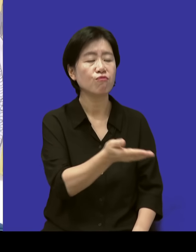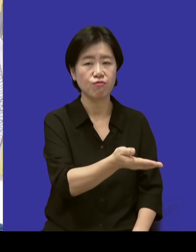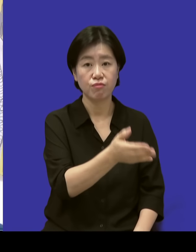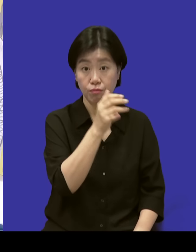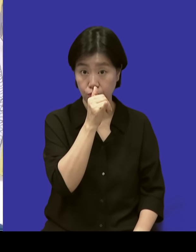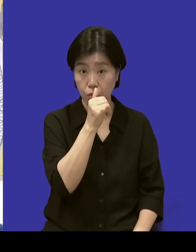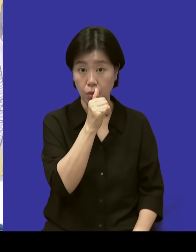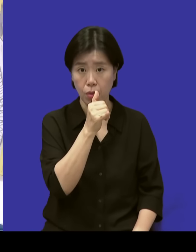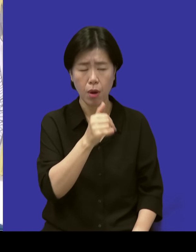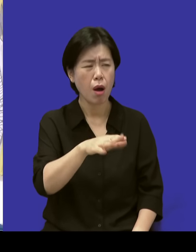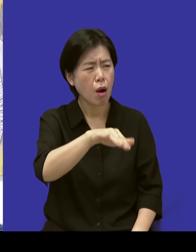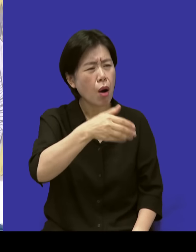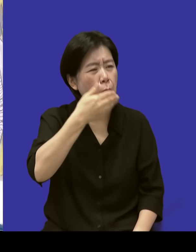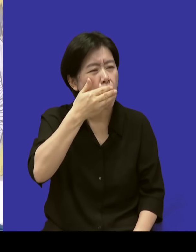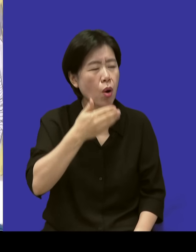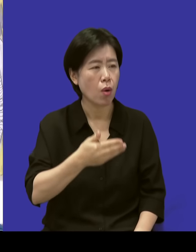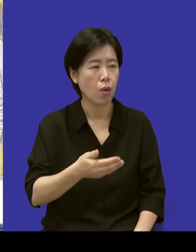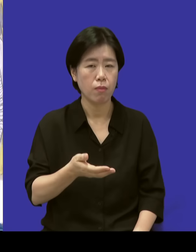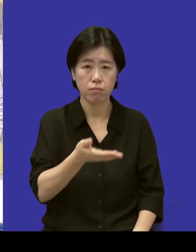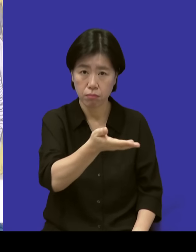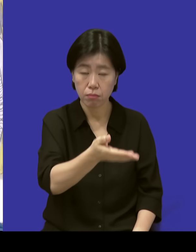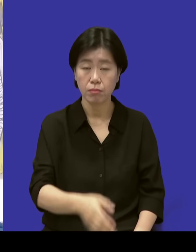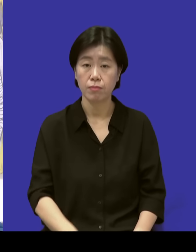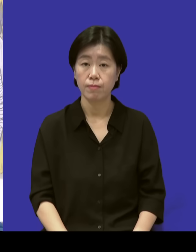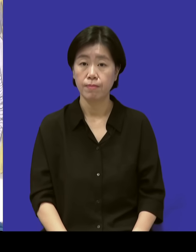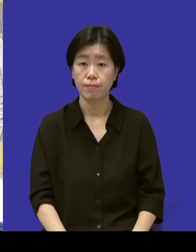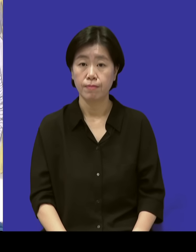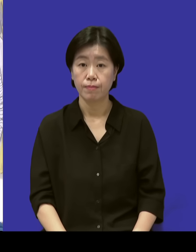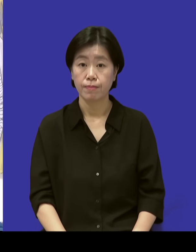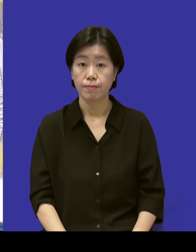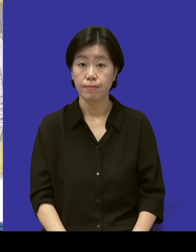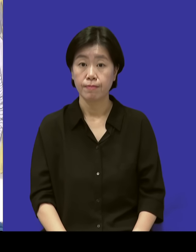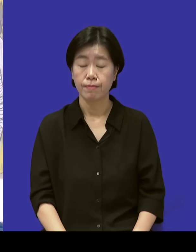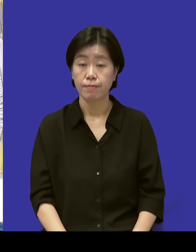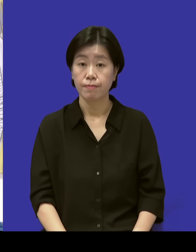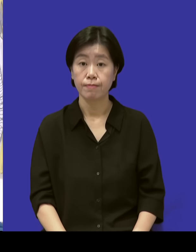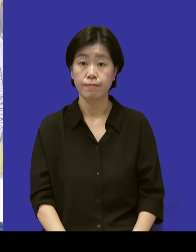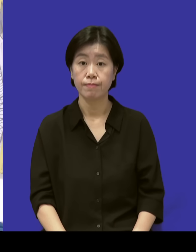주면서 아 이거 식사라도 좀 해라 이렇게 예. 해서 했는데 저는